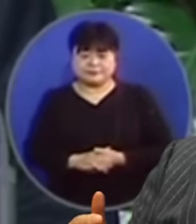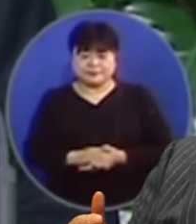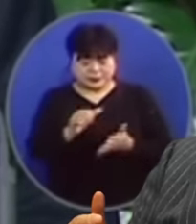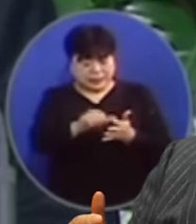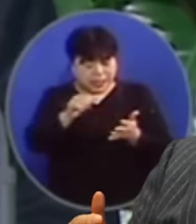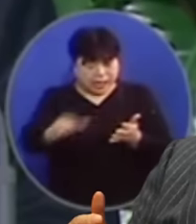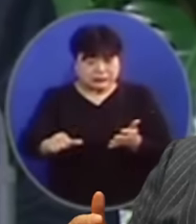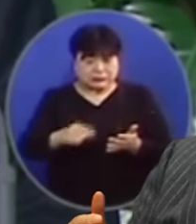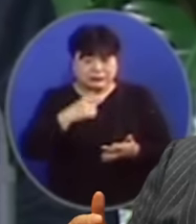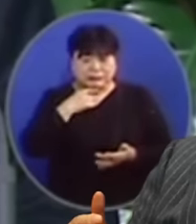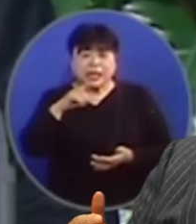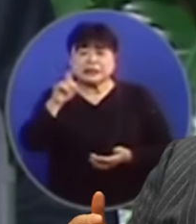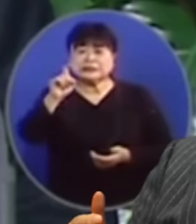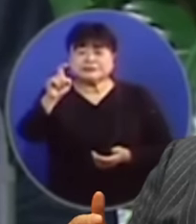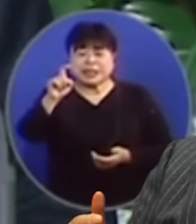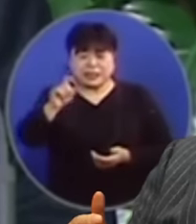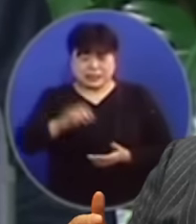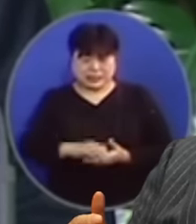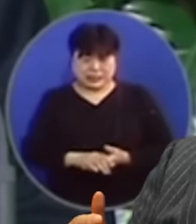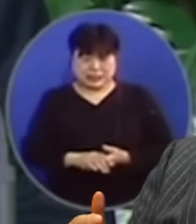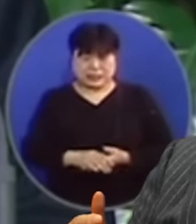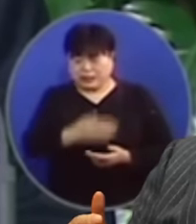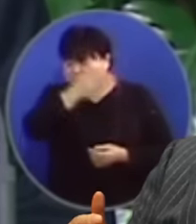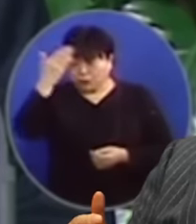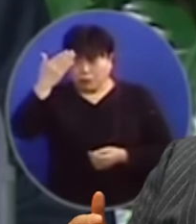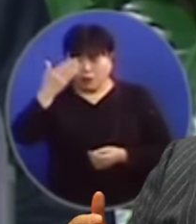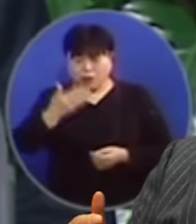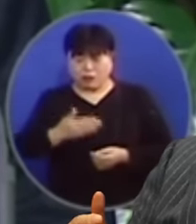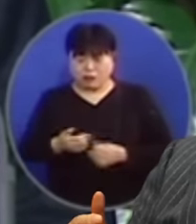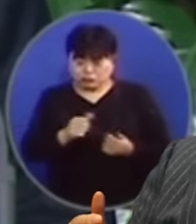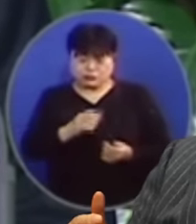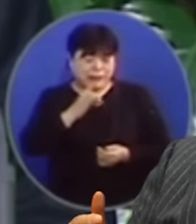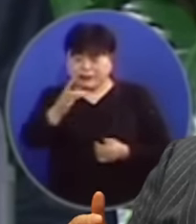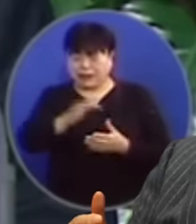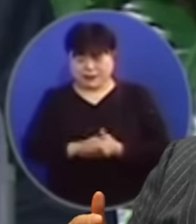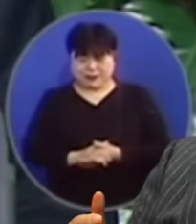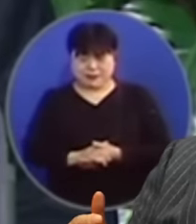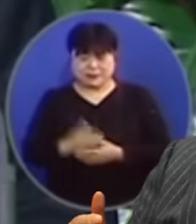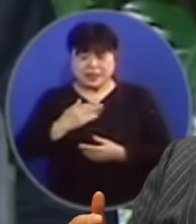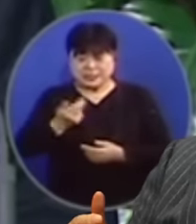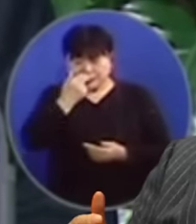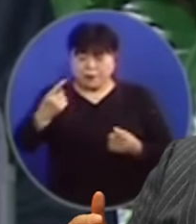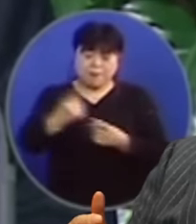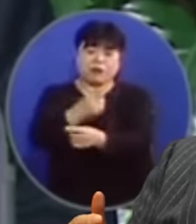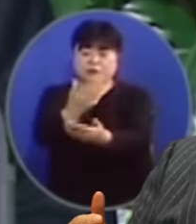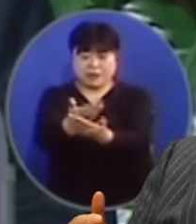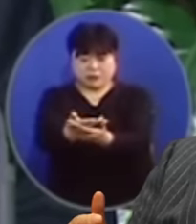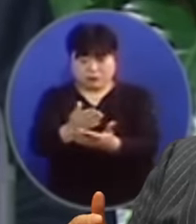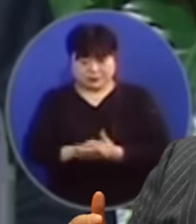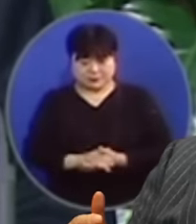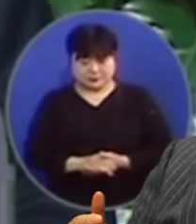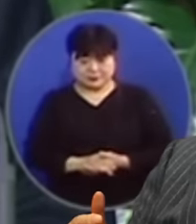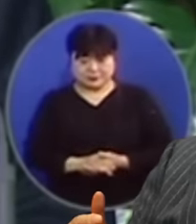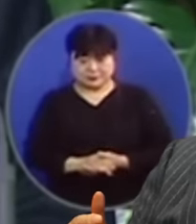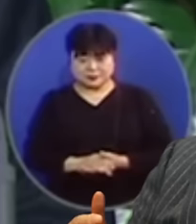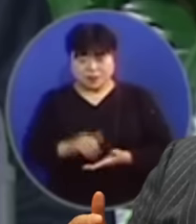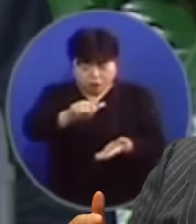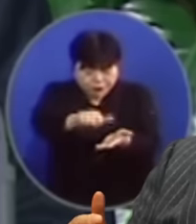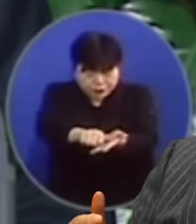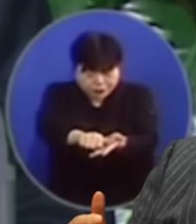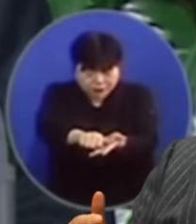얘는 10대 소년으로서 이제 살기 시작했는데 죽으면 어떻게 합니까? 내 생명하고 바꿔주십시오. 그리고